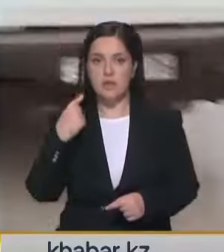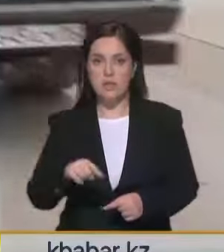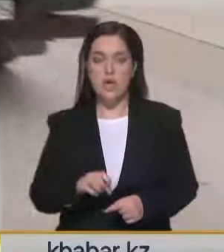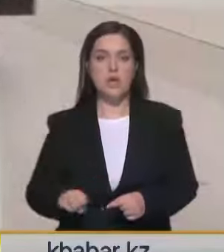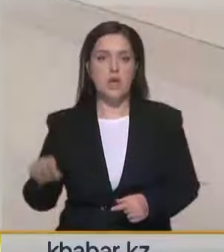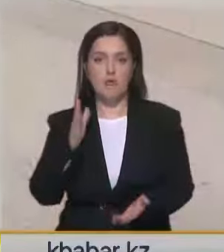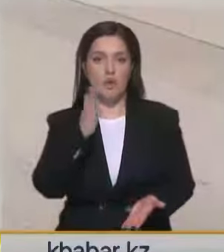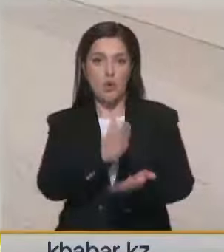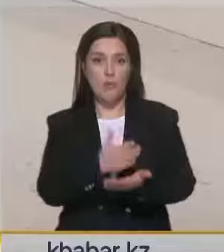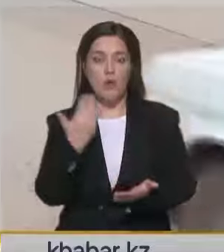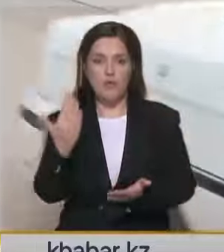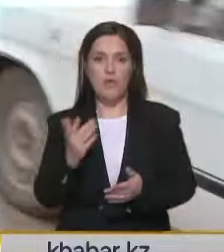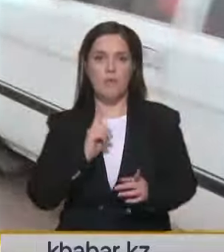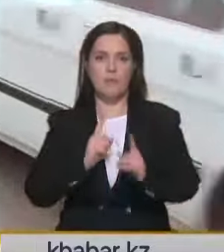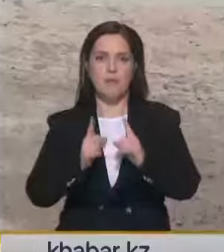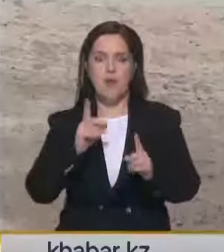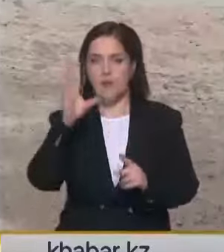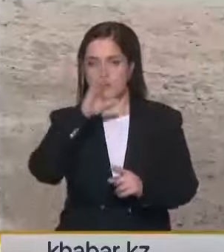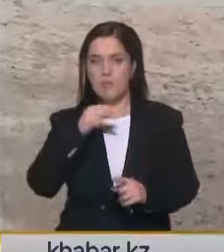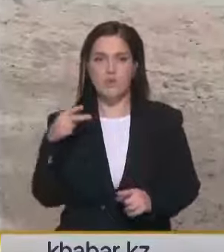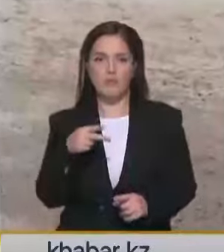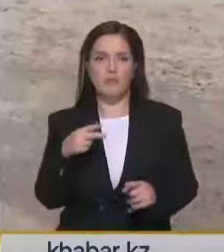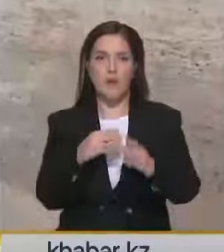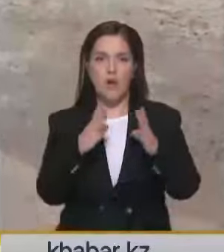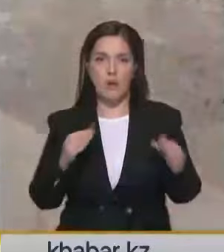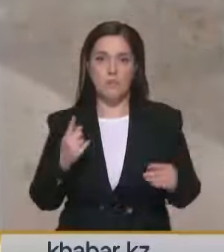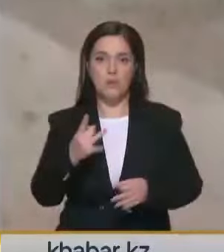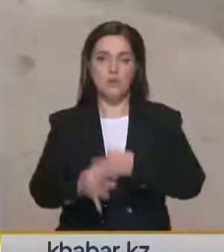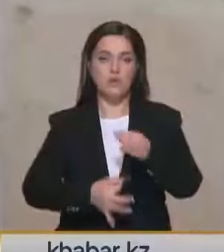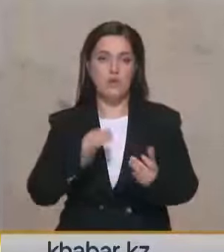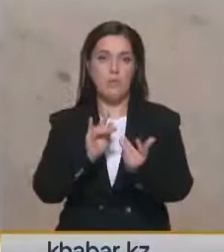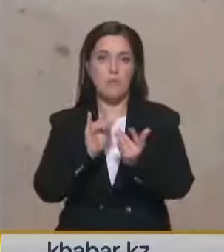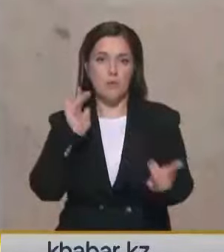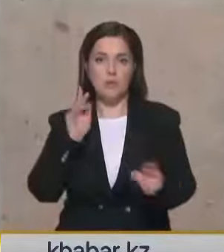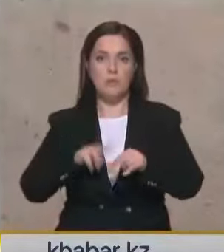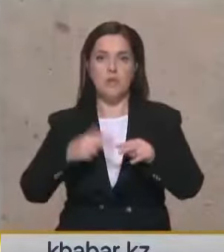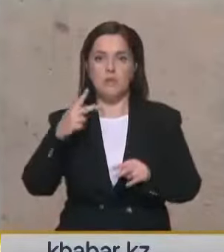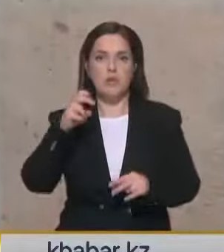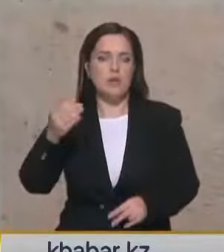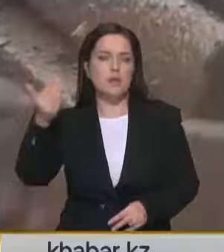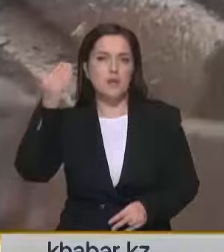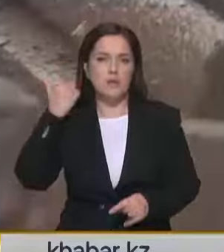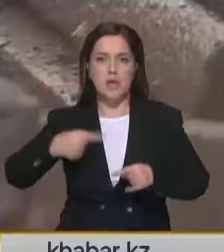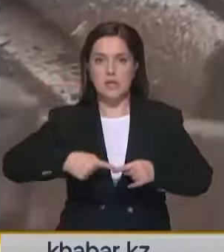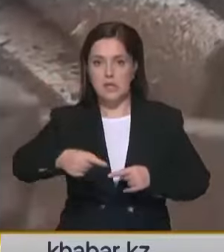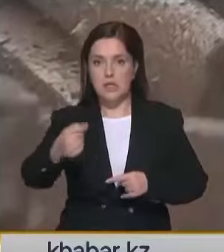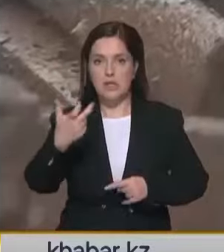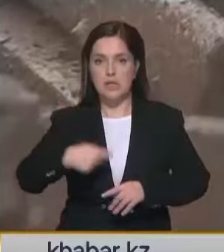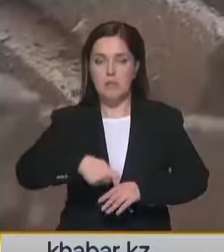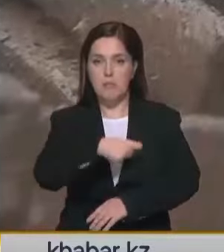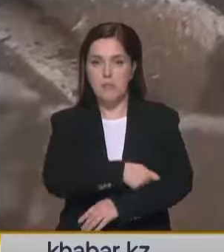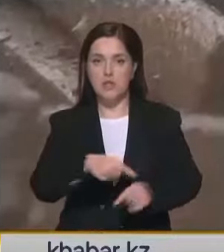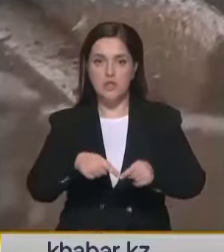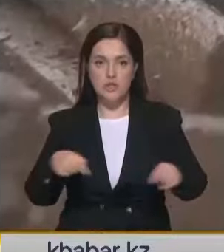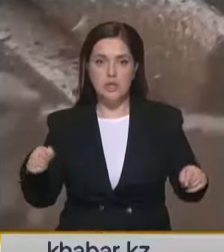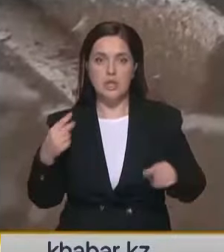Европу. Его пропускная способность до 2000 автомобилей в сутки. Мост построили 30 лет назад. Длина переправы 300 метров, а ширина